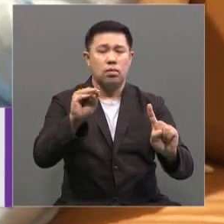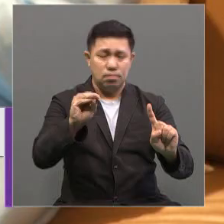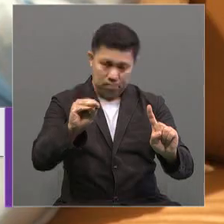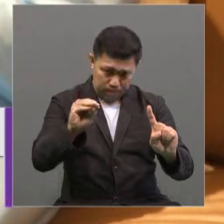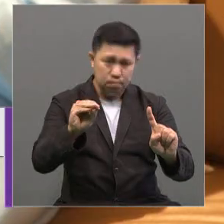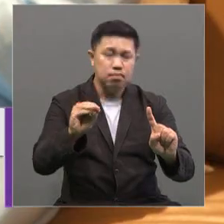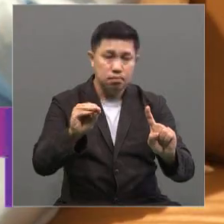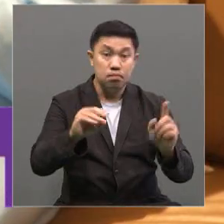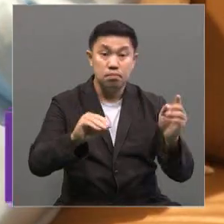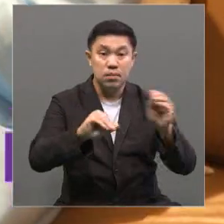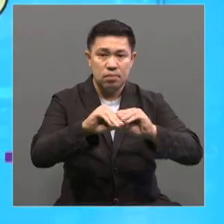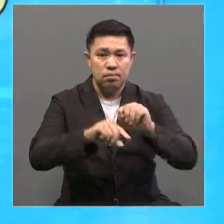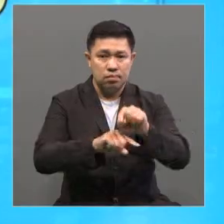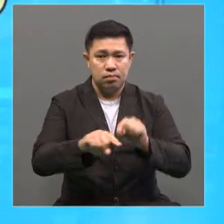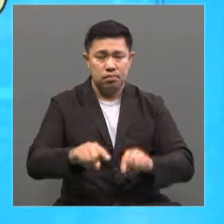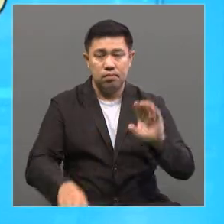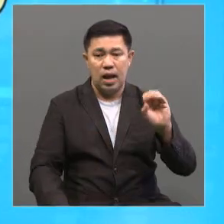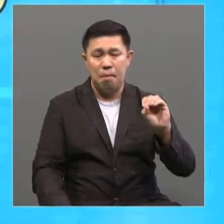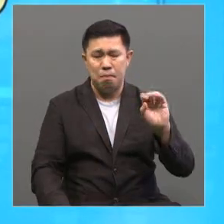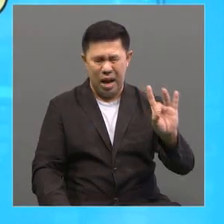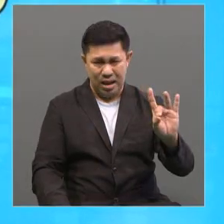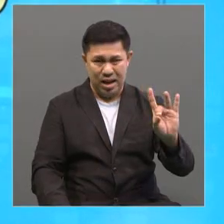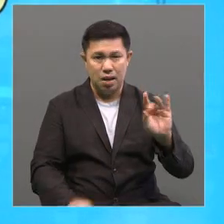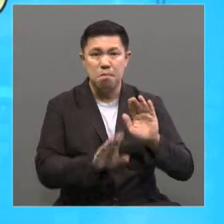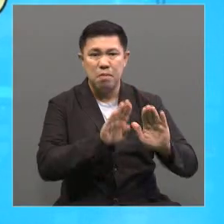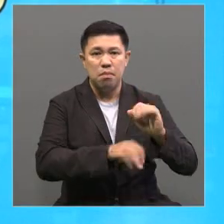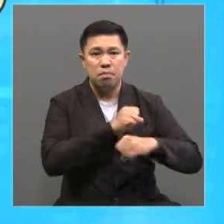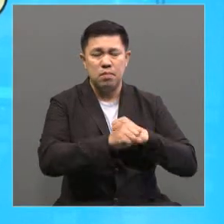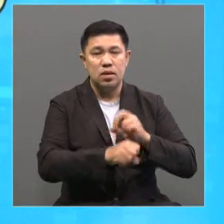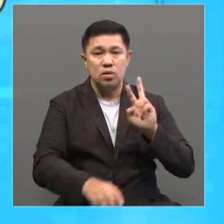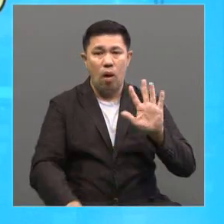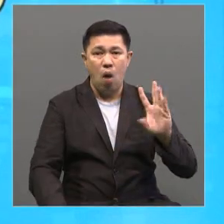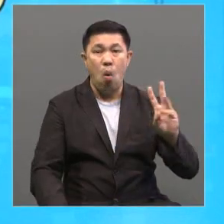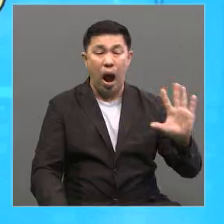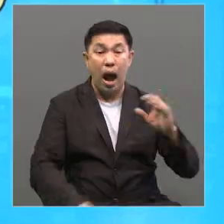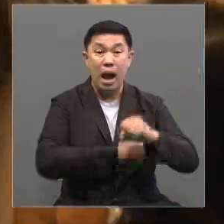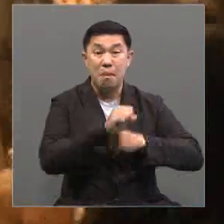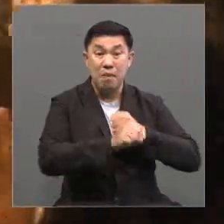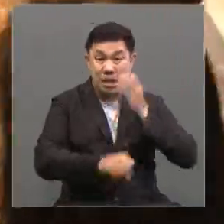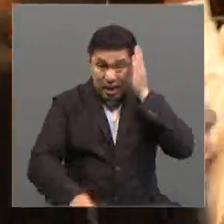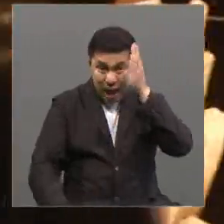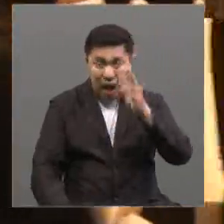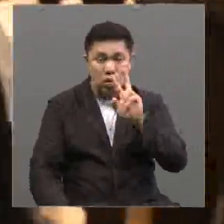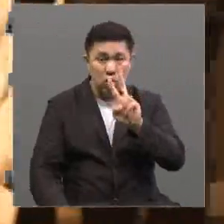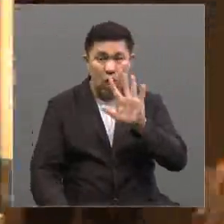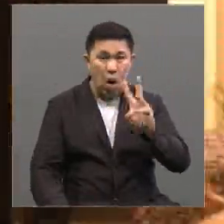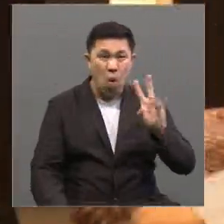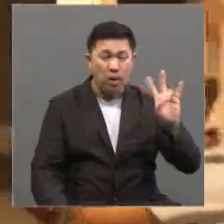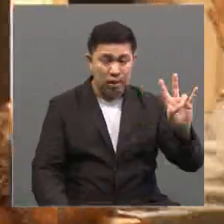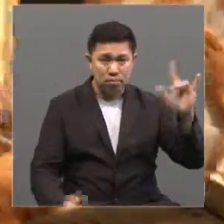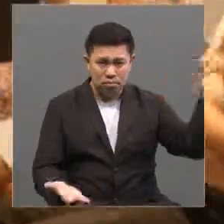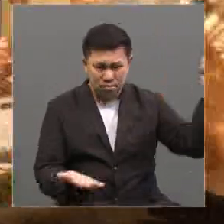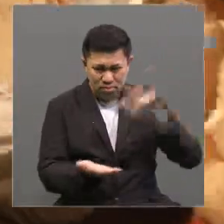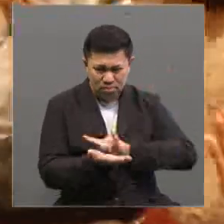เพิ่มขึ้น 58%จากปี2565ส่วนในปีหน้าปี 2567จะมีเที่ยวบิน